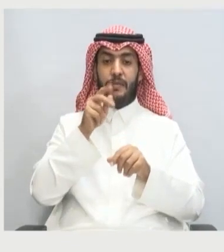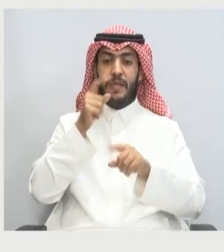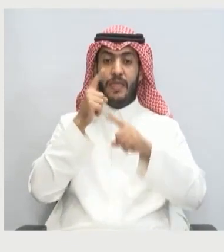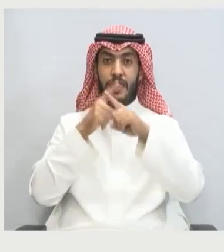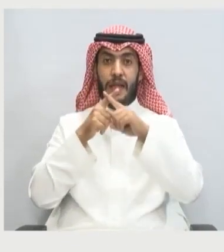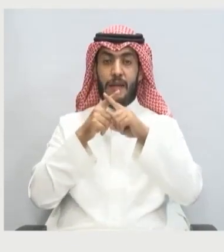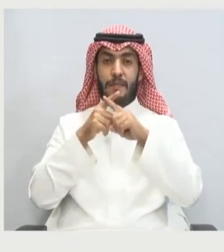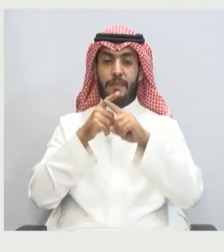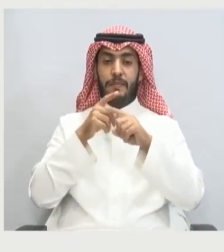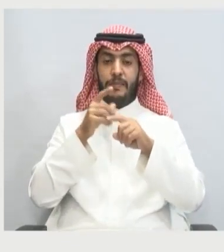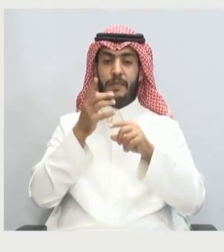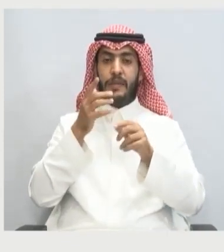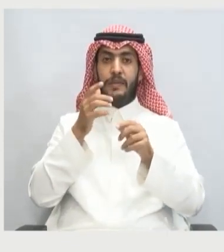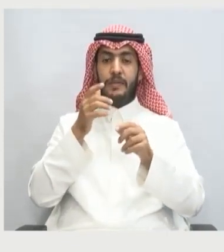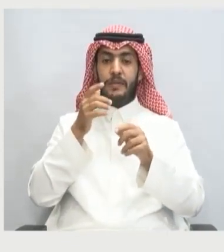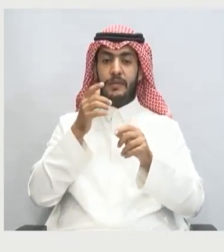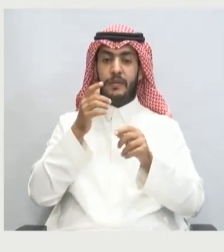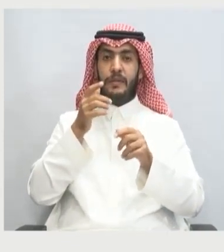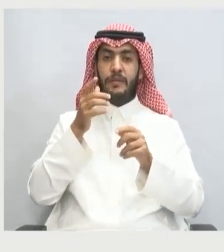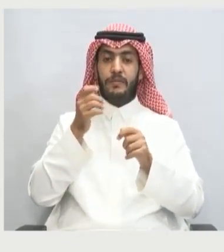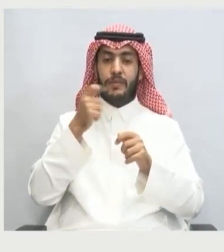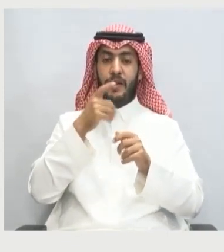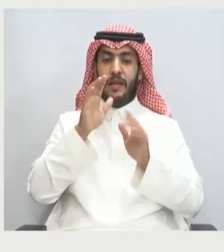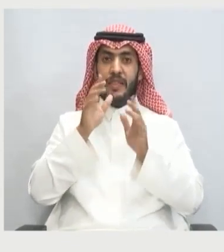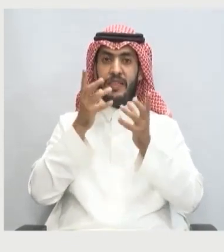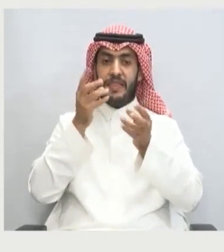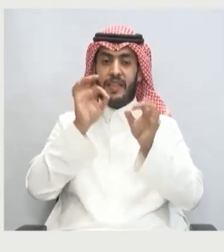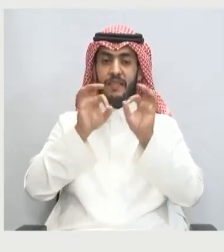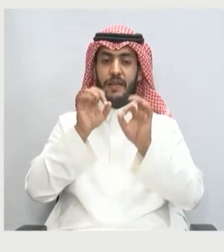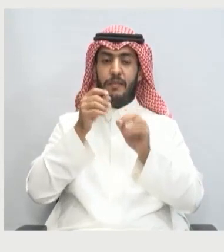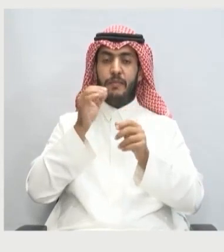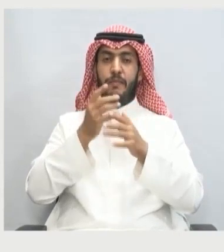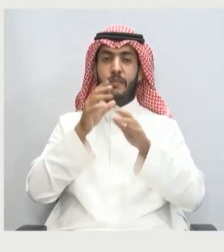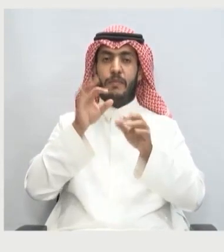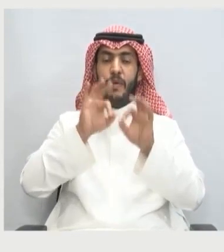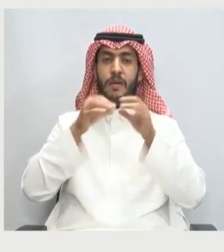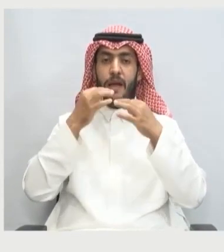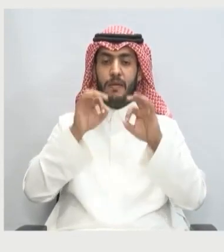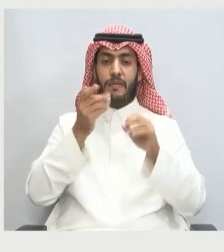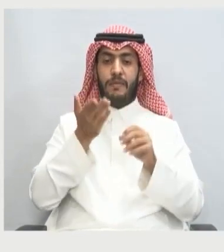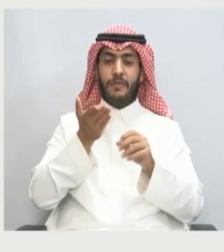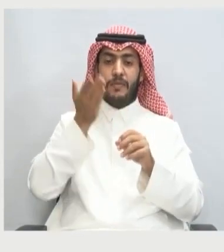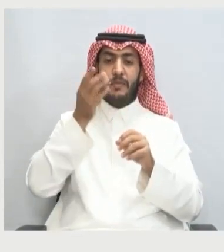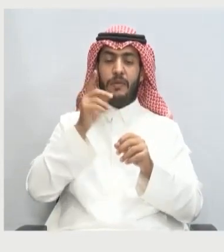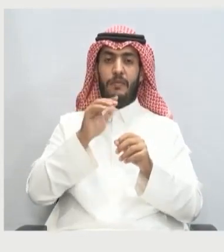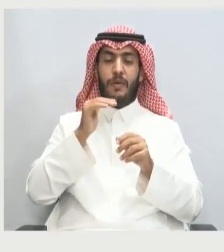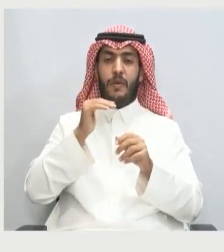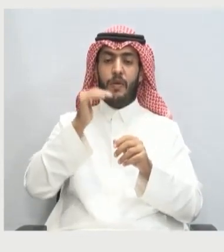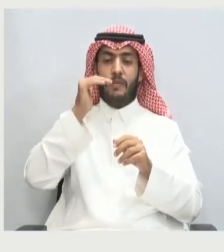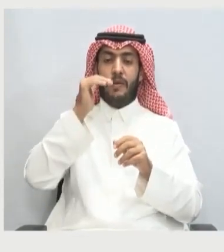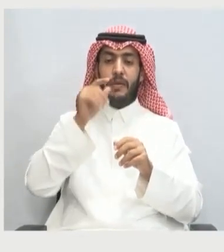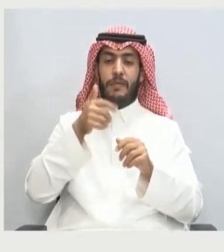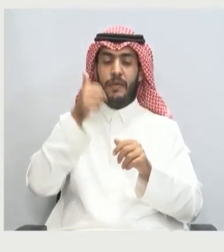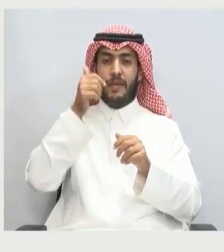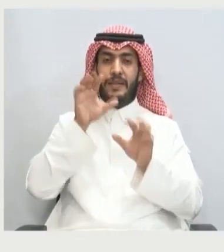ضرب ثابت سرعه التفاعل في تراكيز المواد المتفاعله كل منها مرفوع للاس او الرتبه